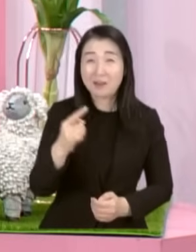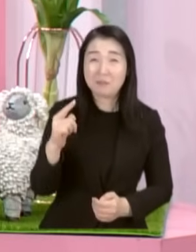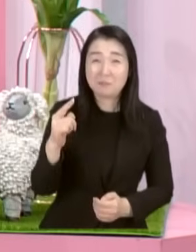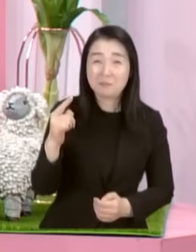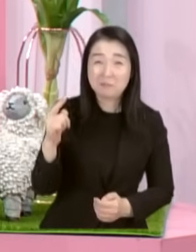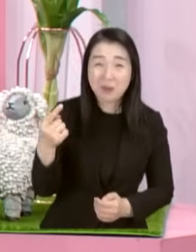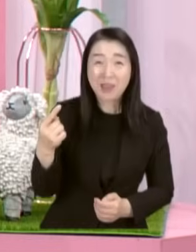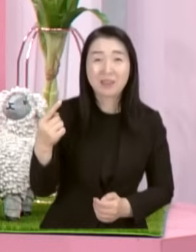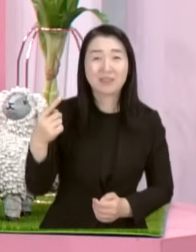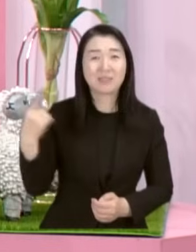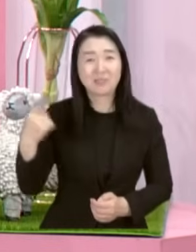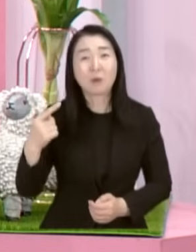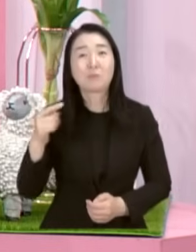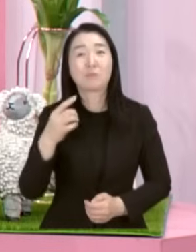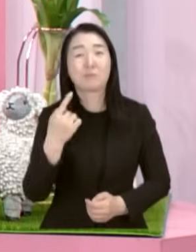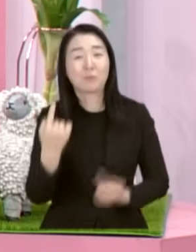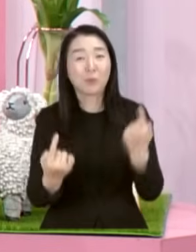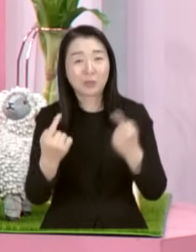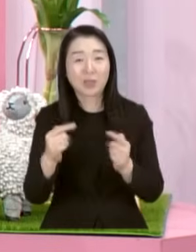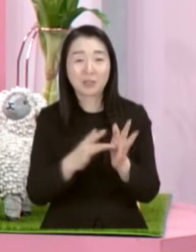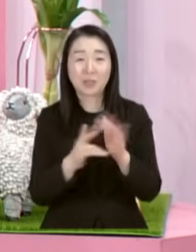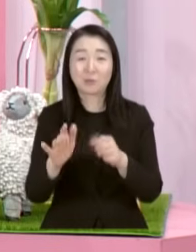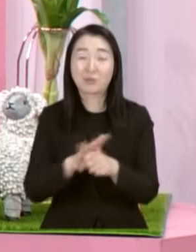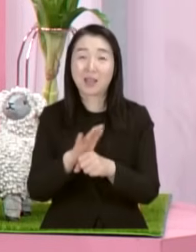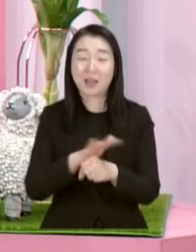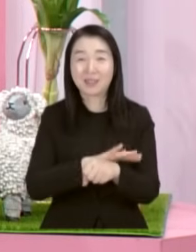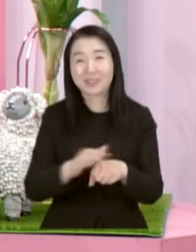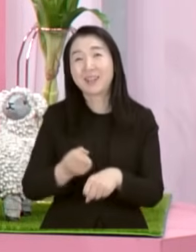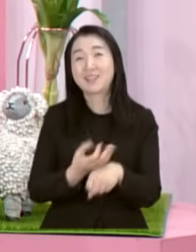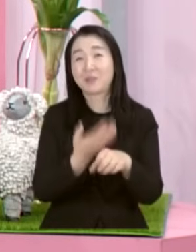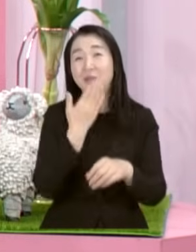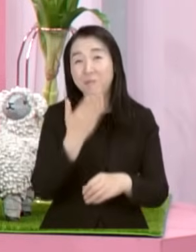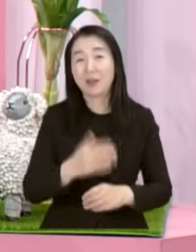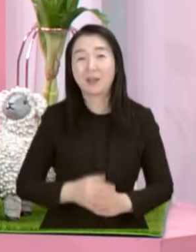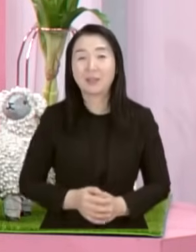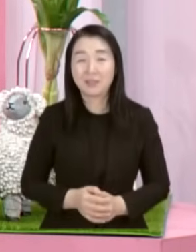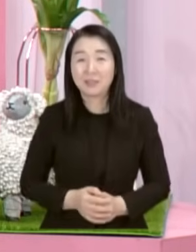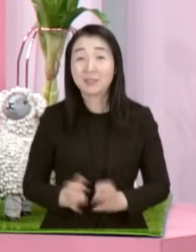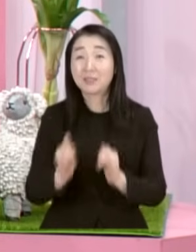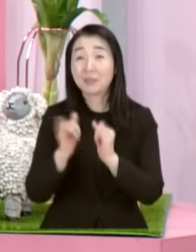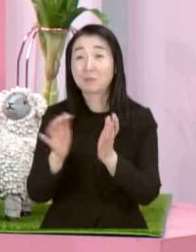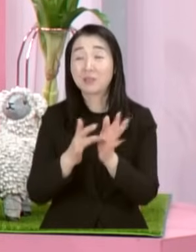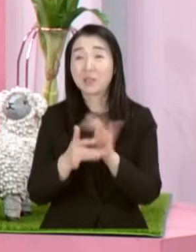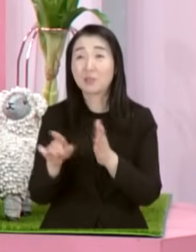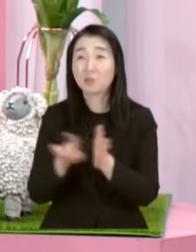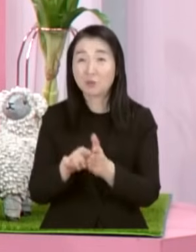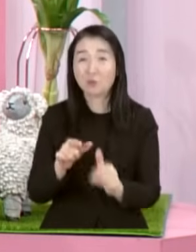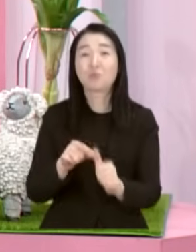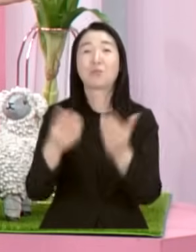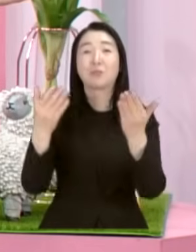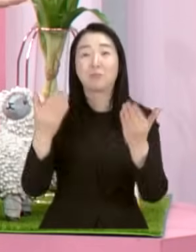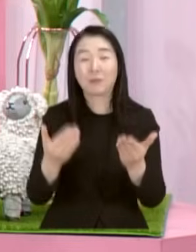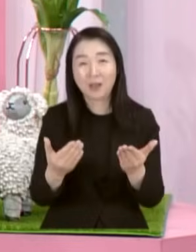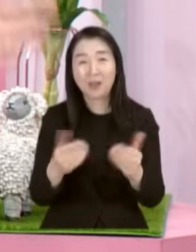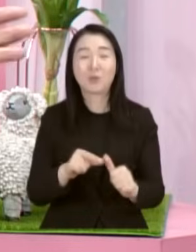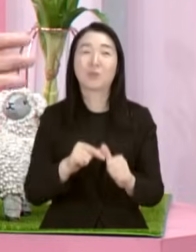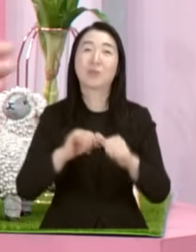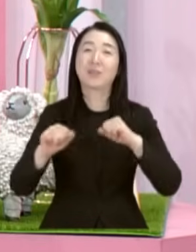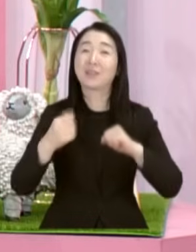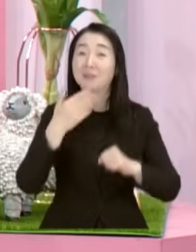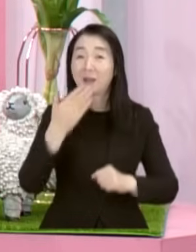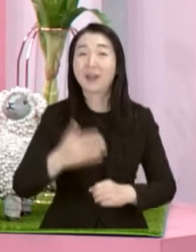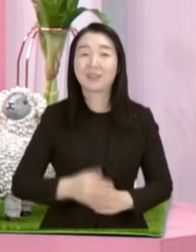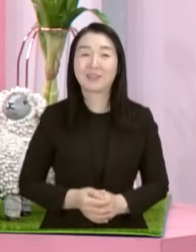떠도는 것보다 예수 사랑 훨씬 잘 전달이 되고 그분들도 예수 믿어 구원에 이르는 구원의 역사가